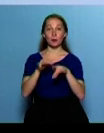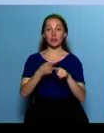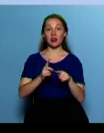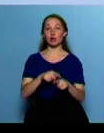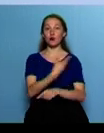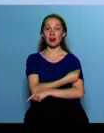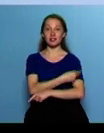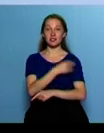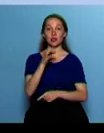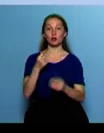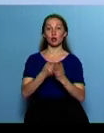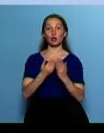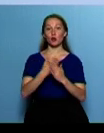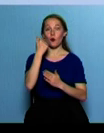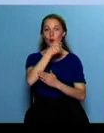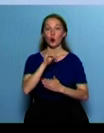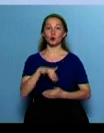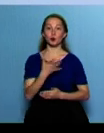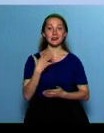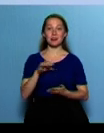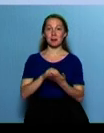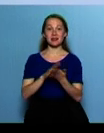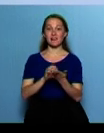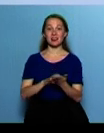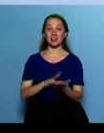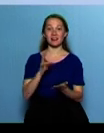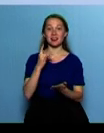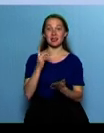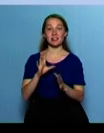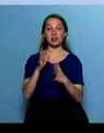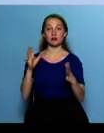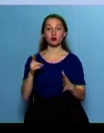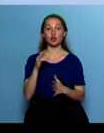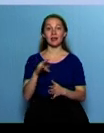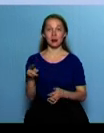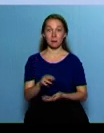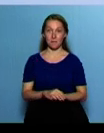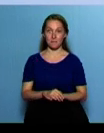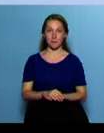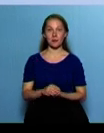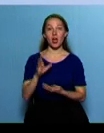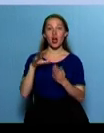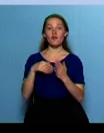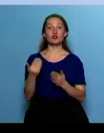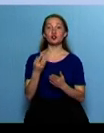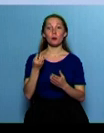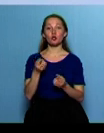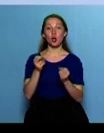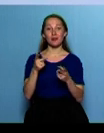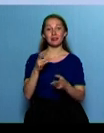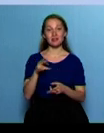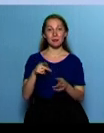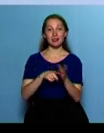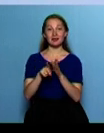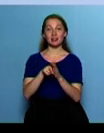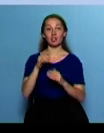и до Нового года у нас не было зафиксировано ни единого случая выявления гриппа. В чем еще опасность гриппа? Что его на начальных